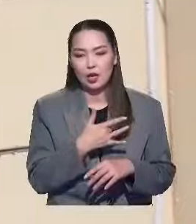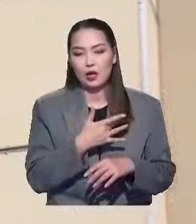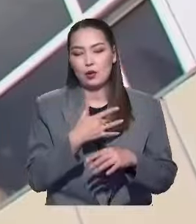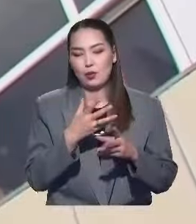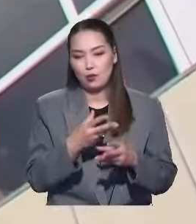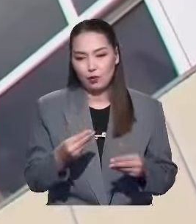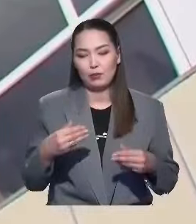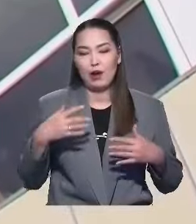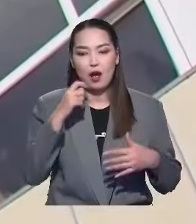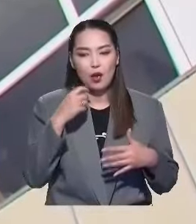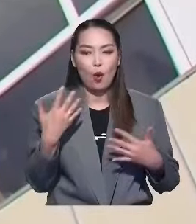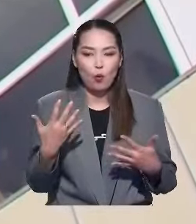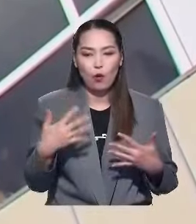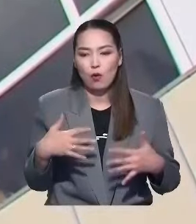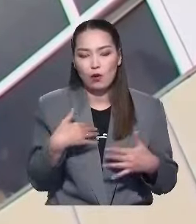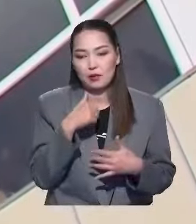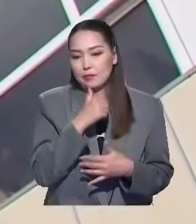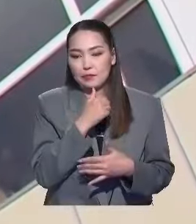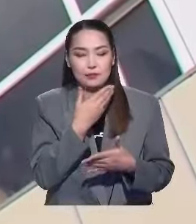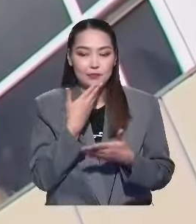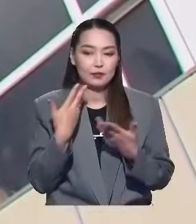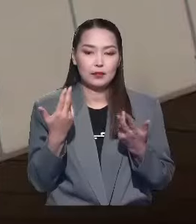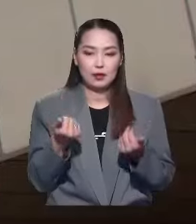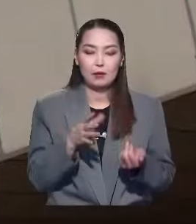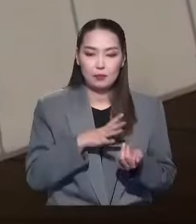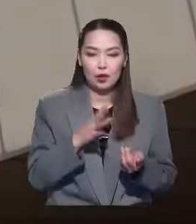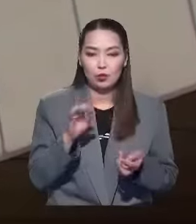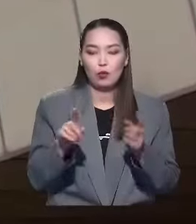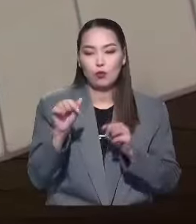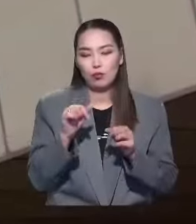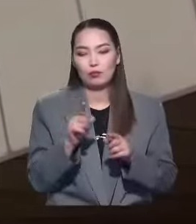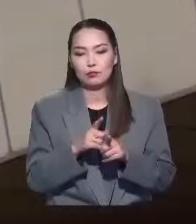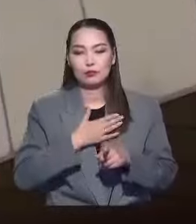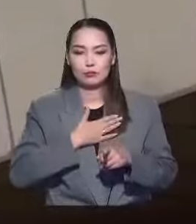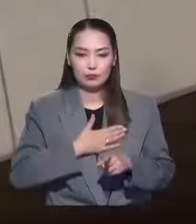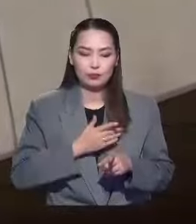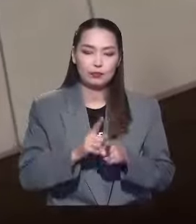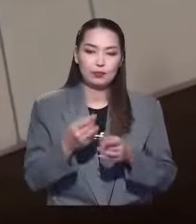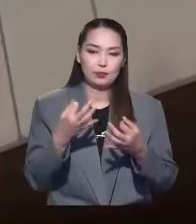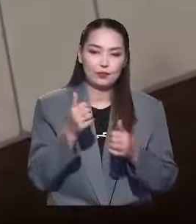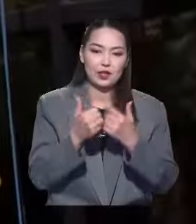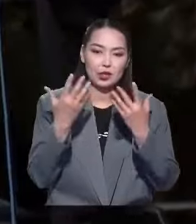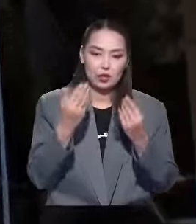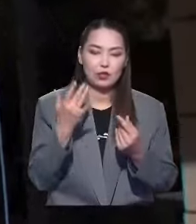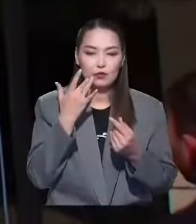қолым қалтырағанын жасырмаймын. Ал нағыз мамандар қаламыздың тазалығын сақтап, көркін келтіру үшін күн сайын қауіп